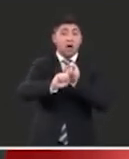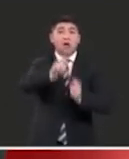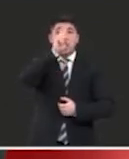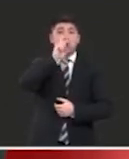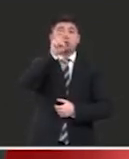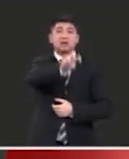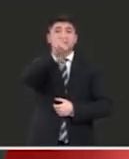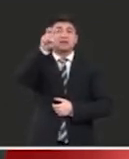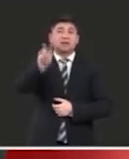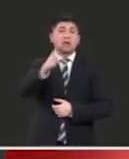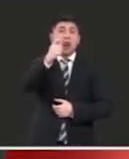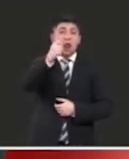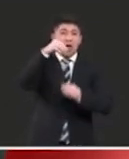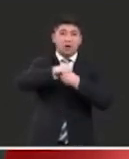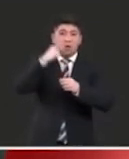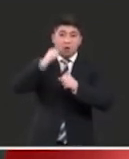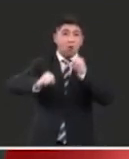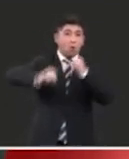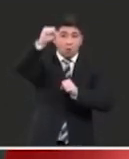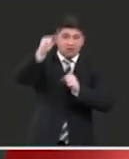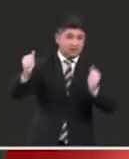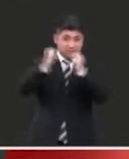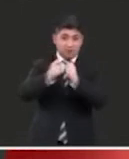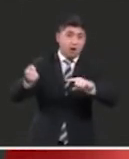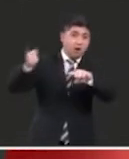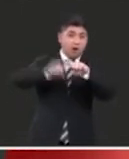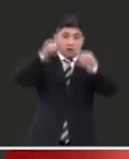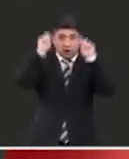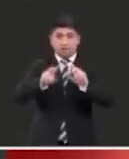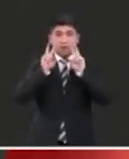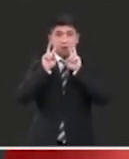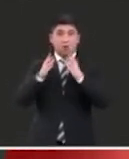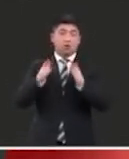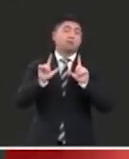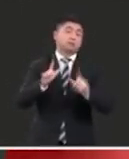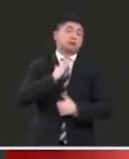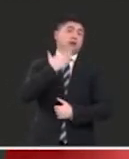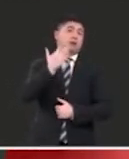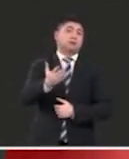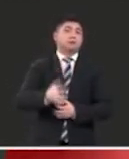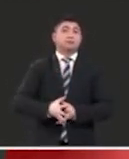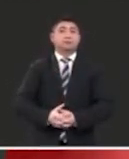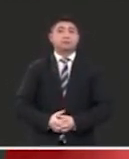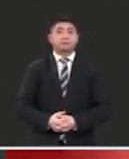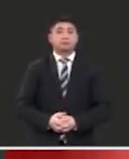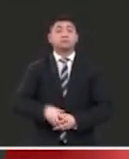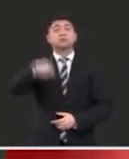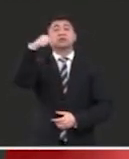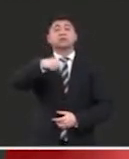288 liraya kadar ulaşan artışları da ilave etmek gerekiyor. Şimdi